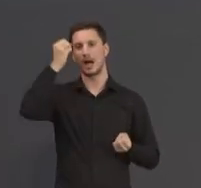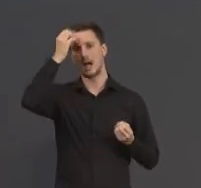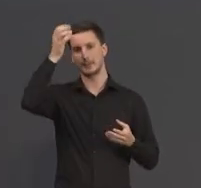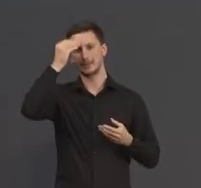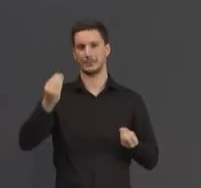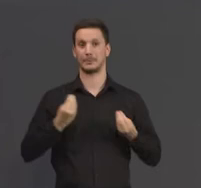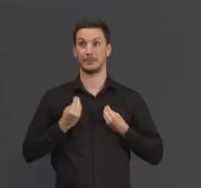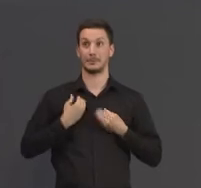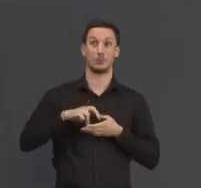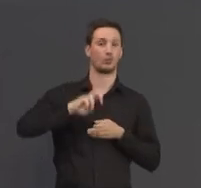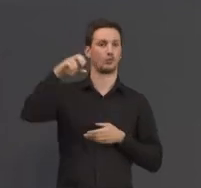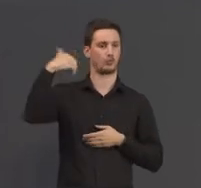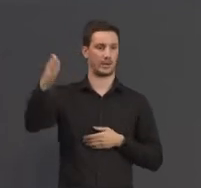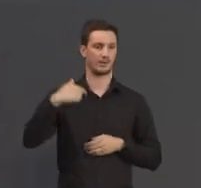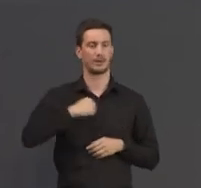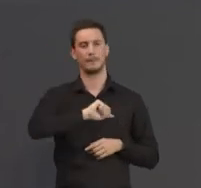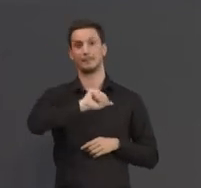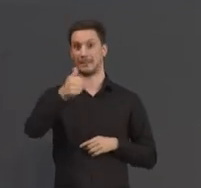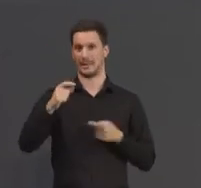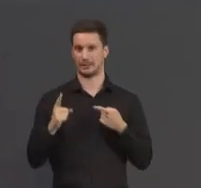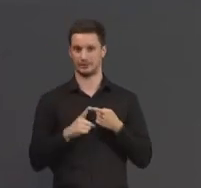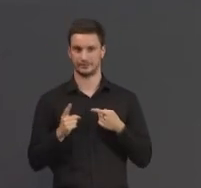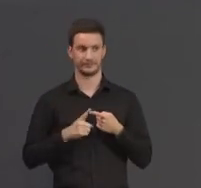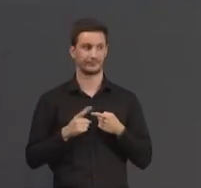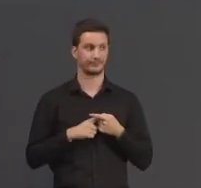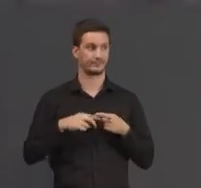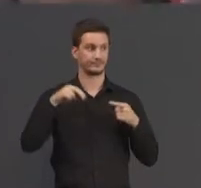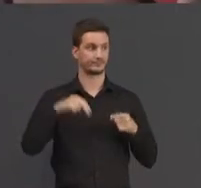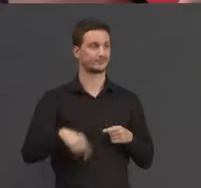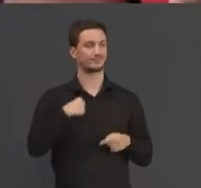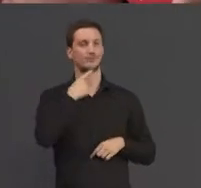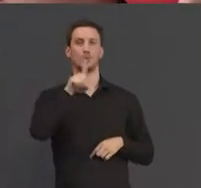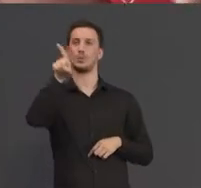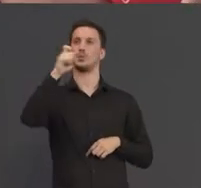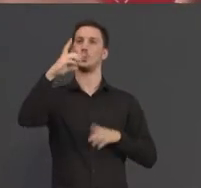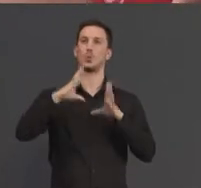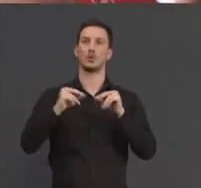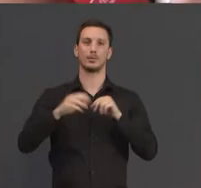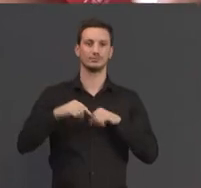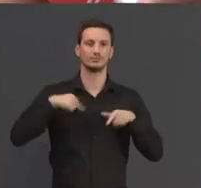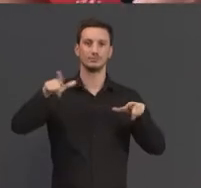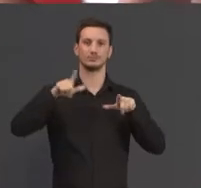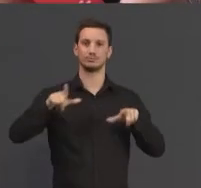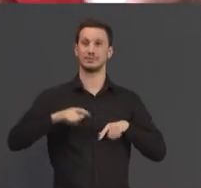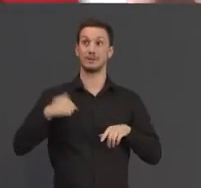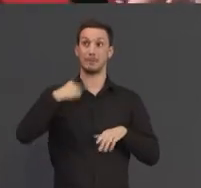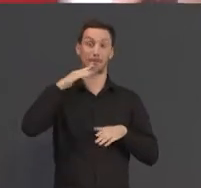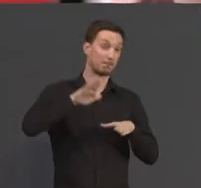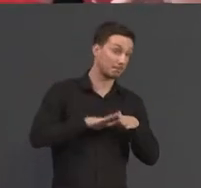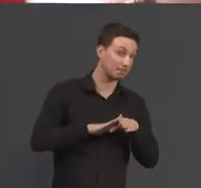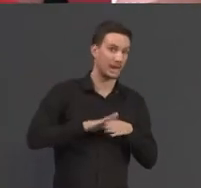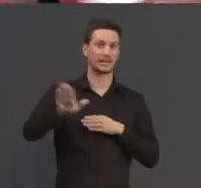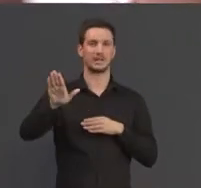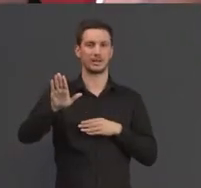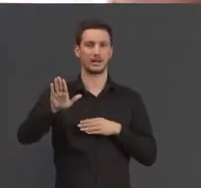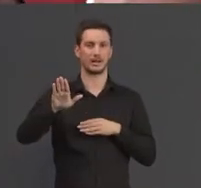fora. Primer, que això d'aquí, que tries una carrera i que sembla que ja és de per vida, és